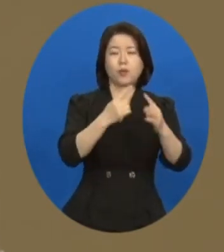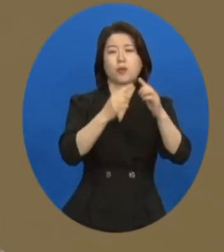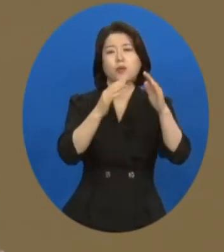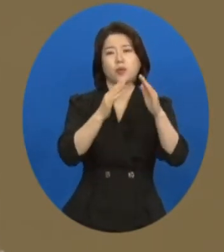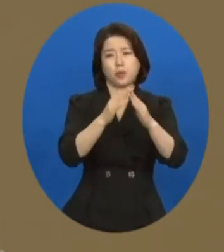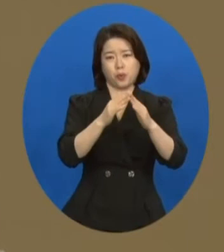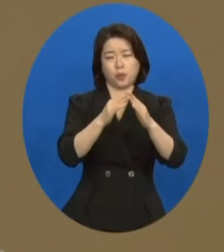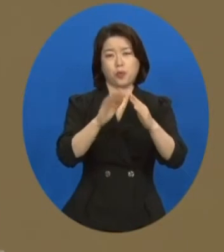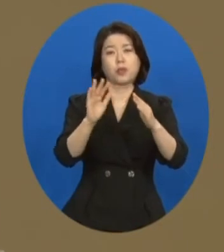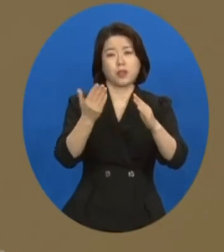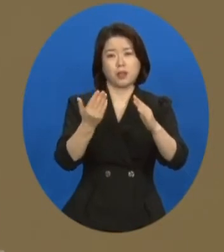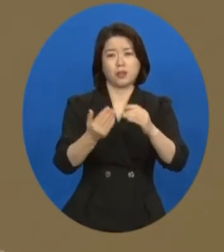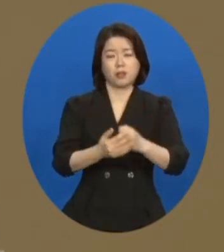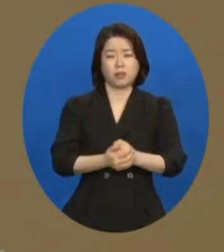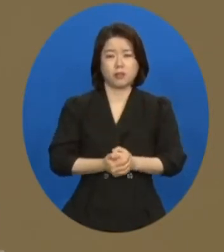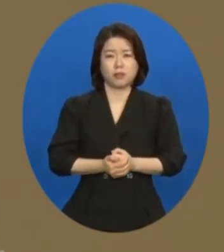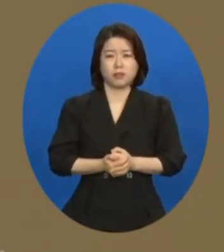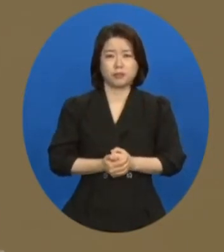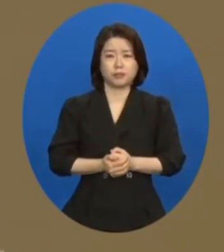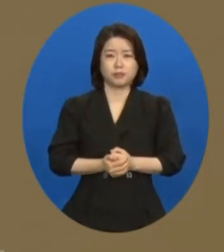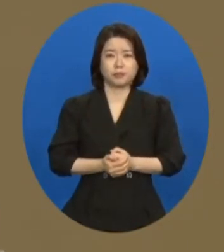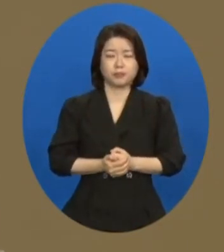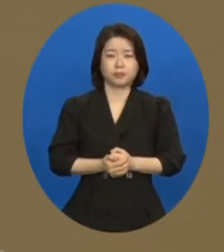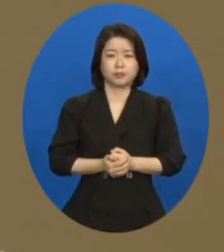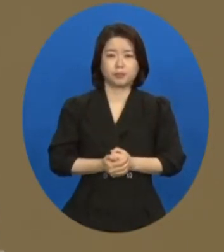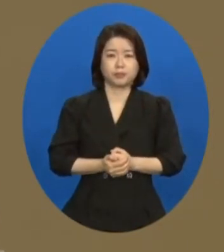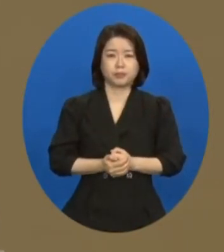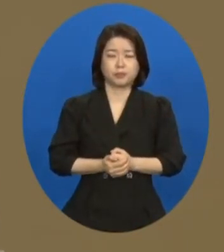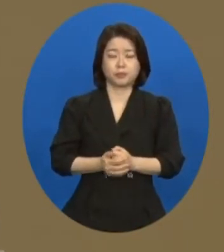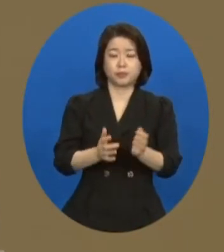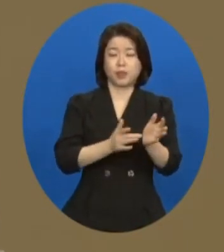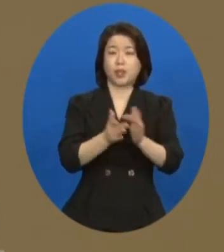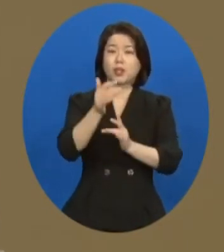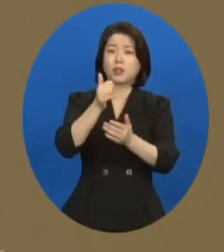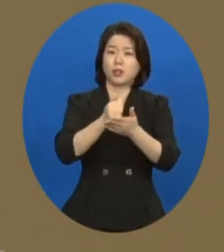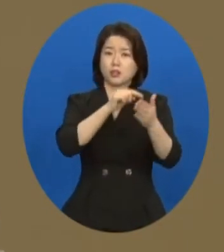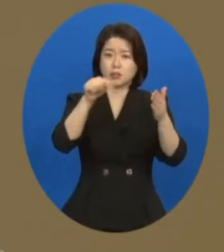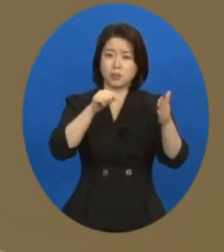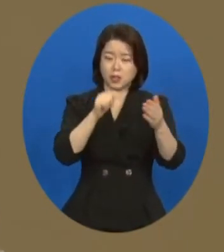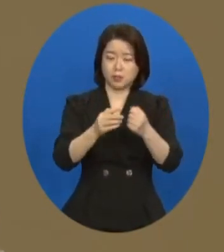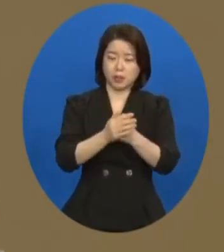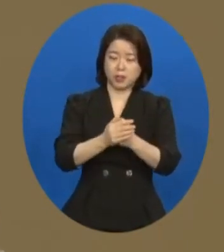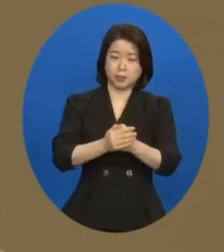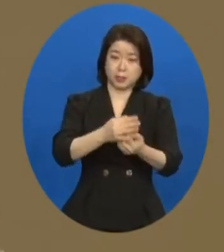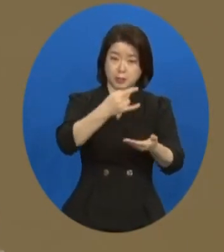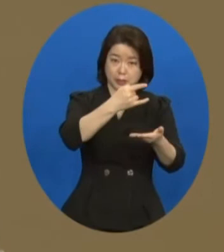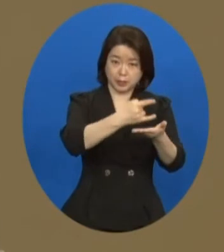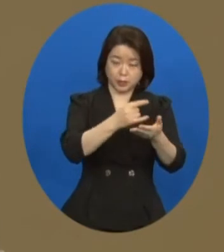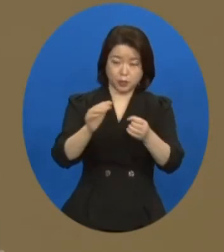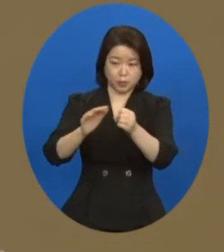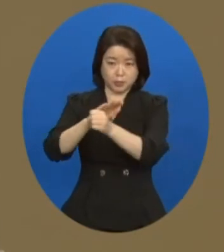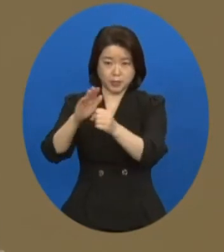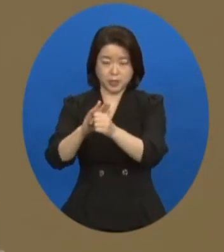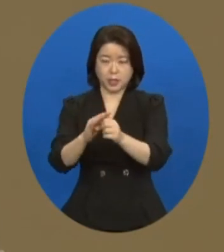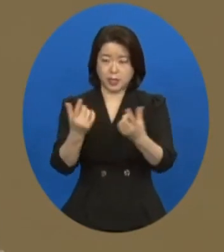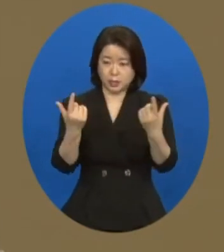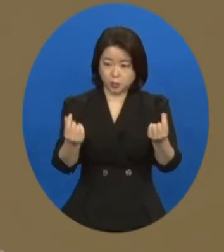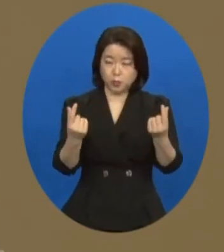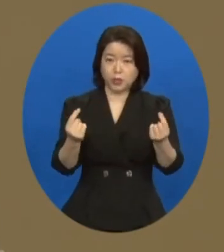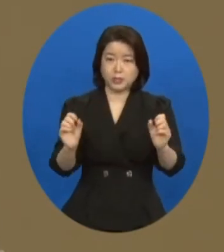여야 할 것입니다 예수님 안에 면 의 론과 사랑이 같이